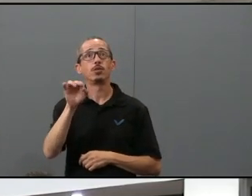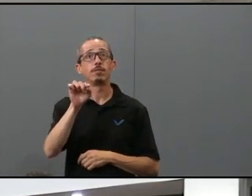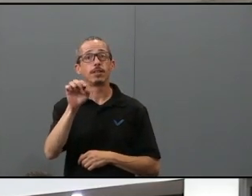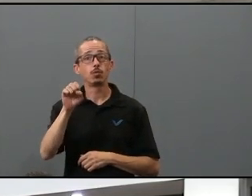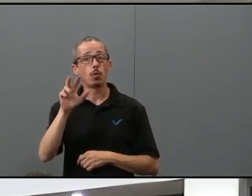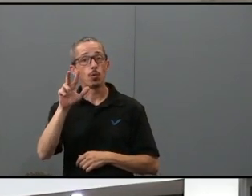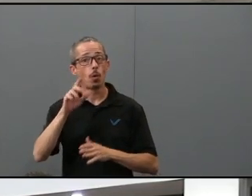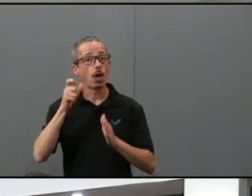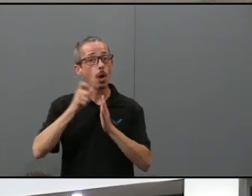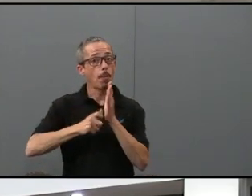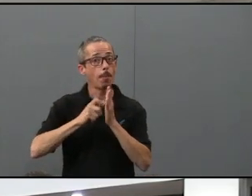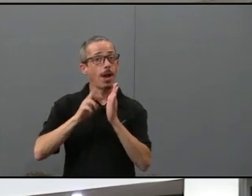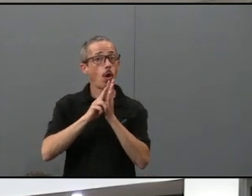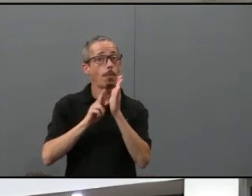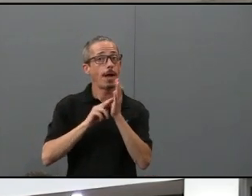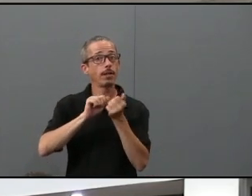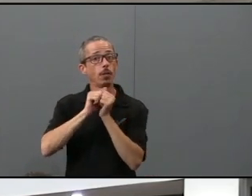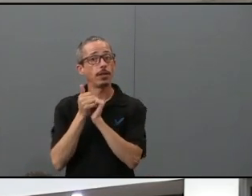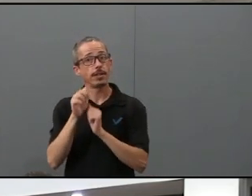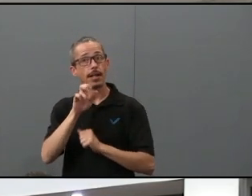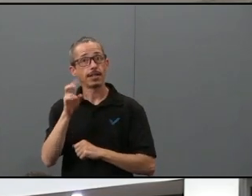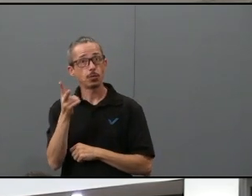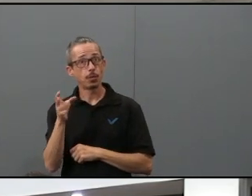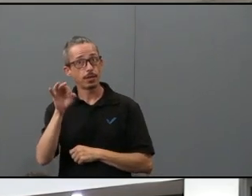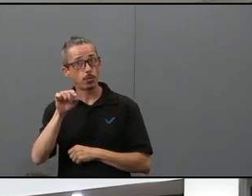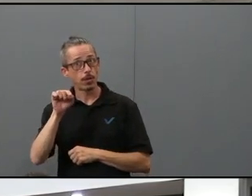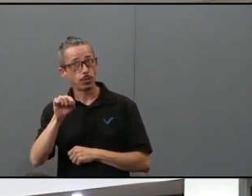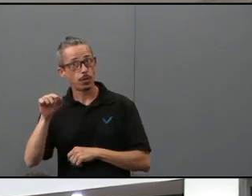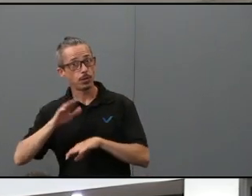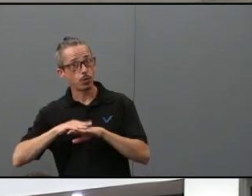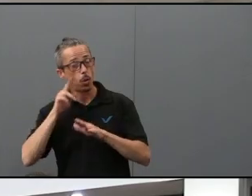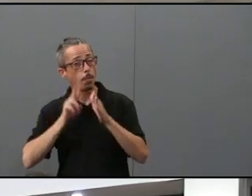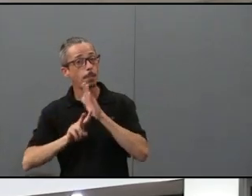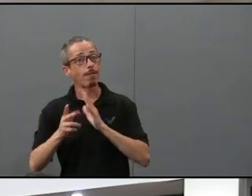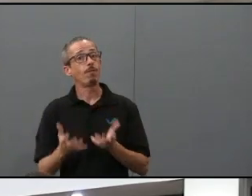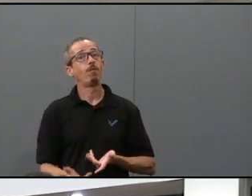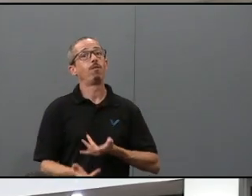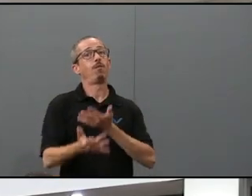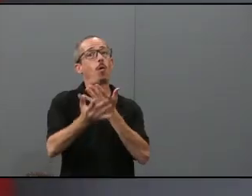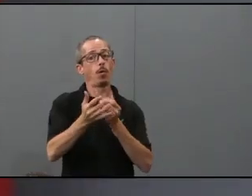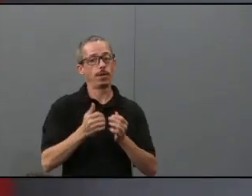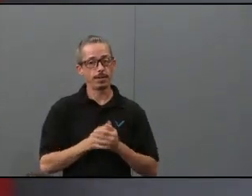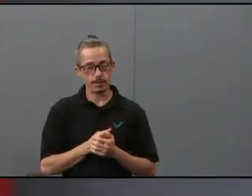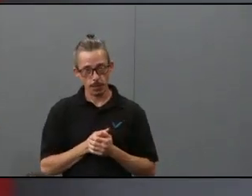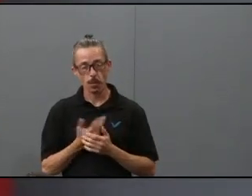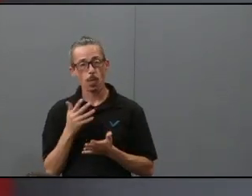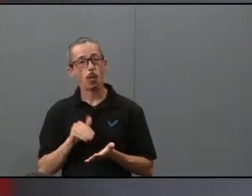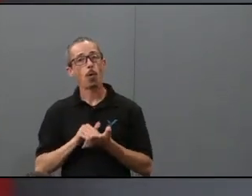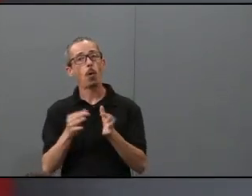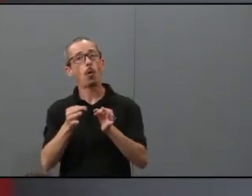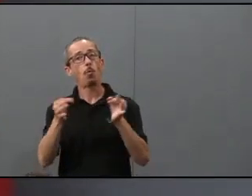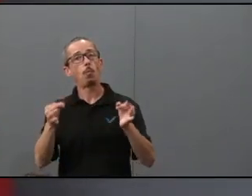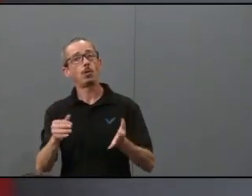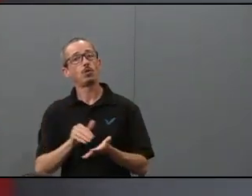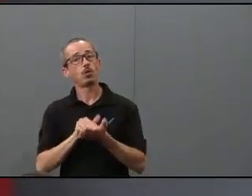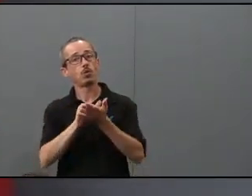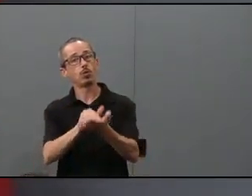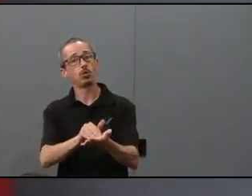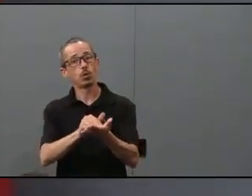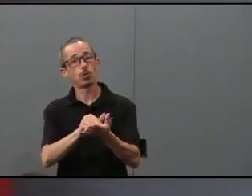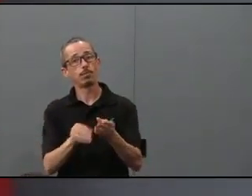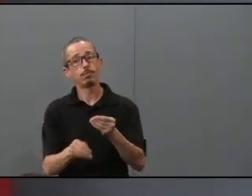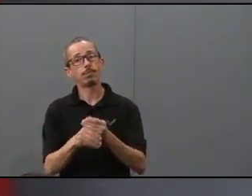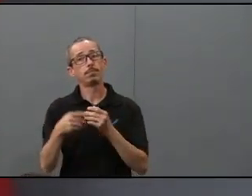règlement amendant le le règlement numéro 479 concernant la prévention des incendies alors avis de motion serait donné qu'à une séance